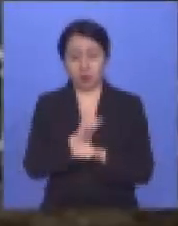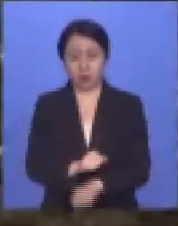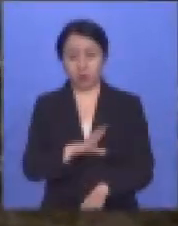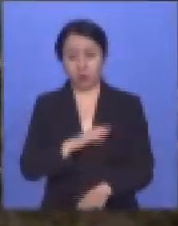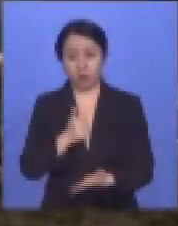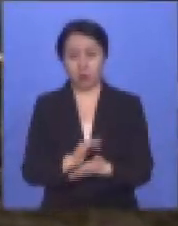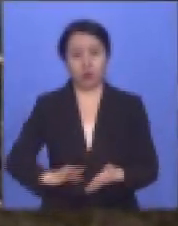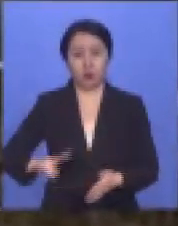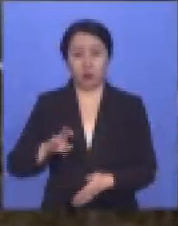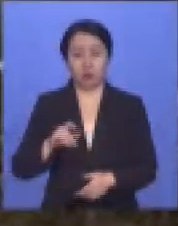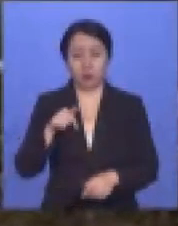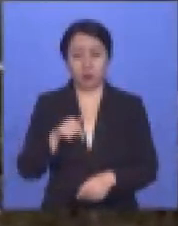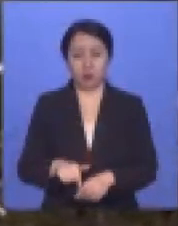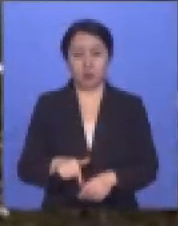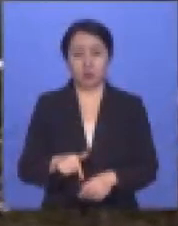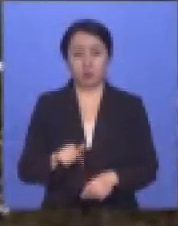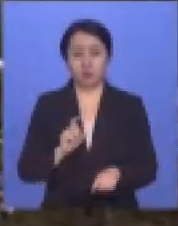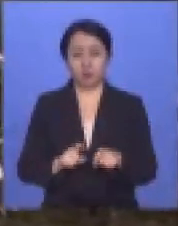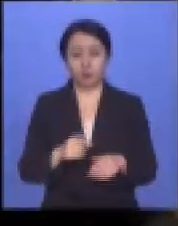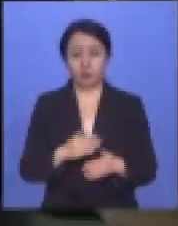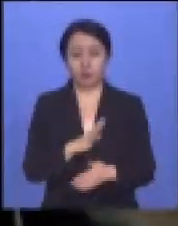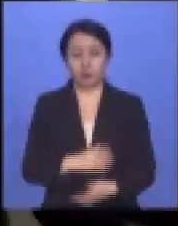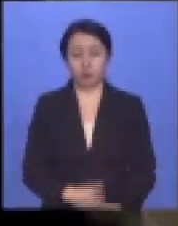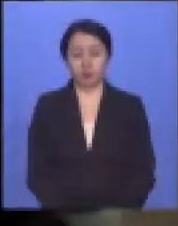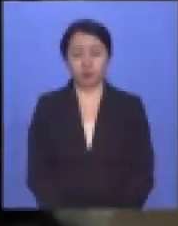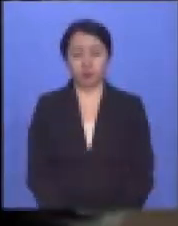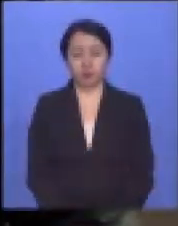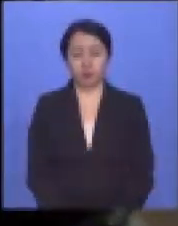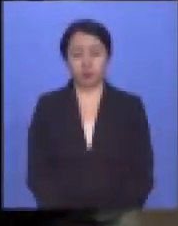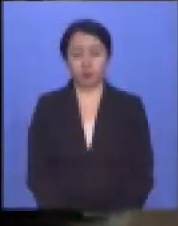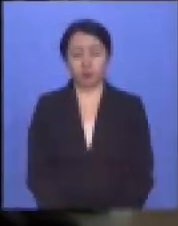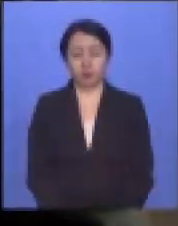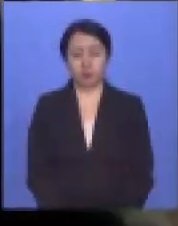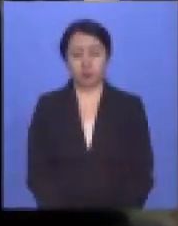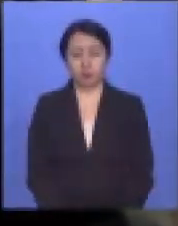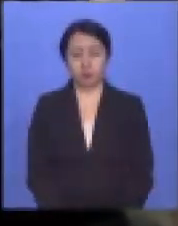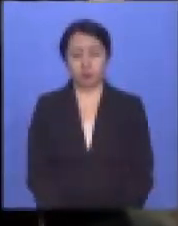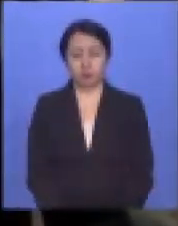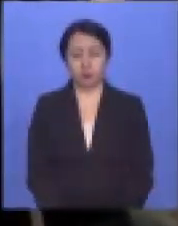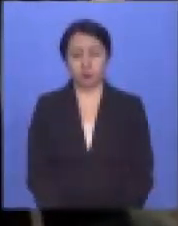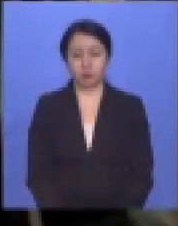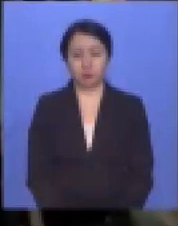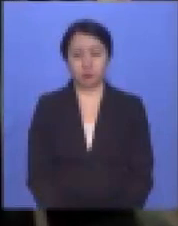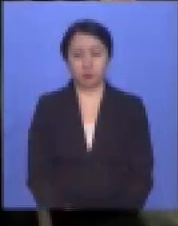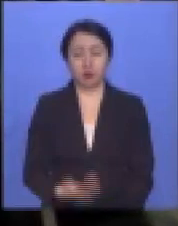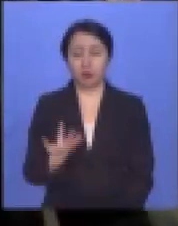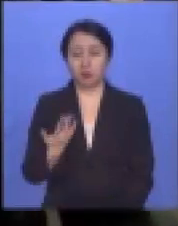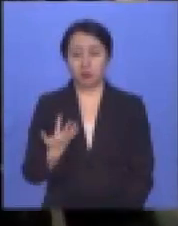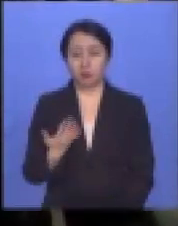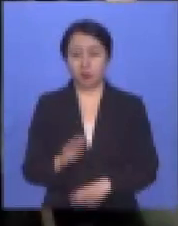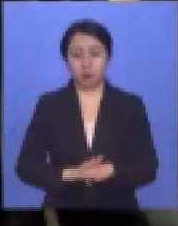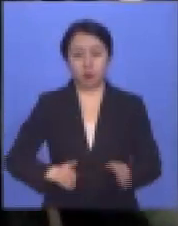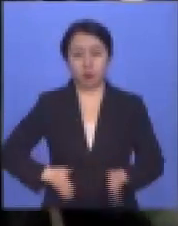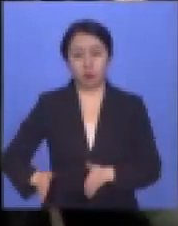Облыс әкімі мердігерге оның міндеттерін еске салды. Жолдарды биылдық қой. А биыл алдыңдар ма? Қанша қаражатпен қанша бағасы?